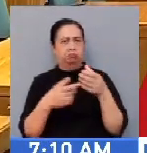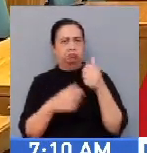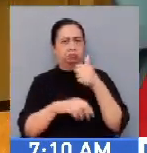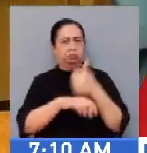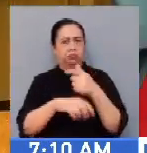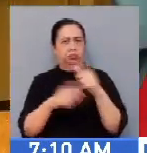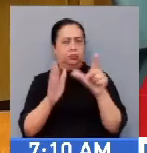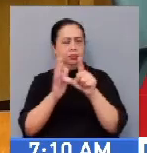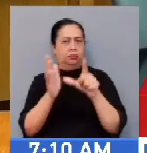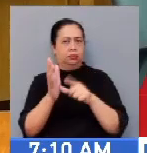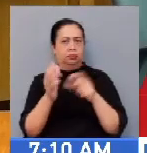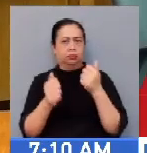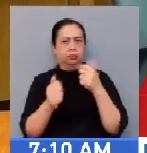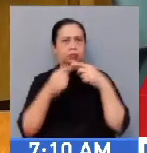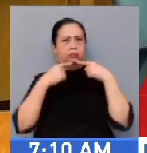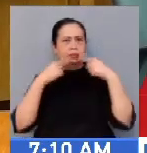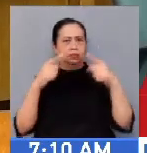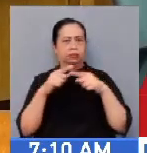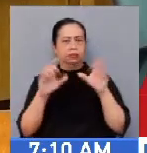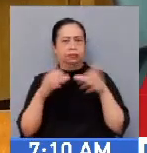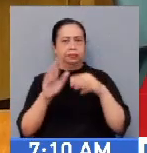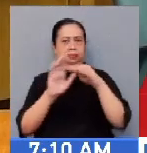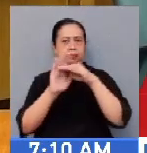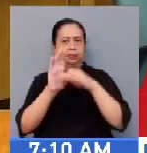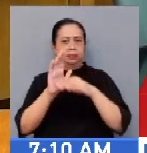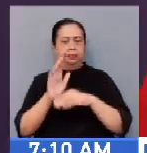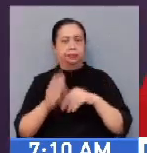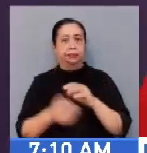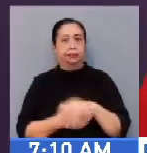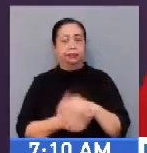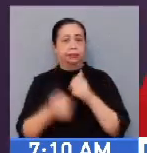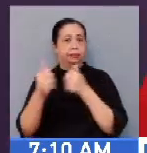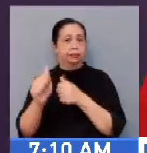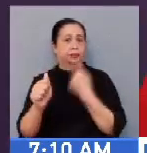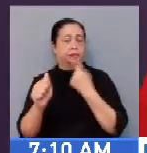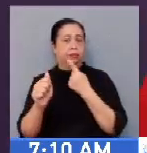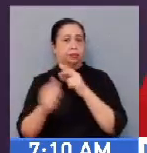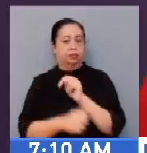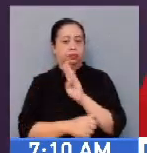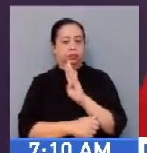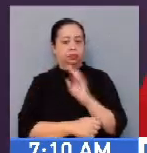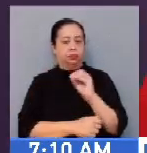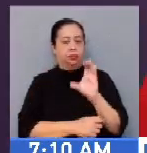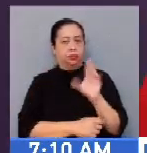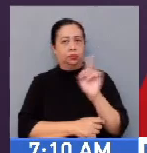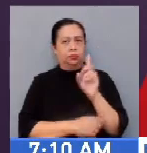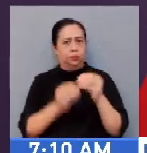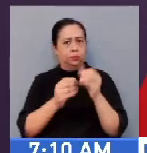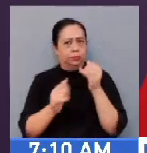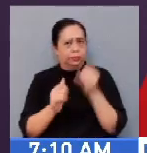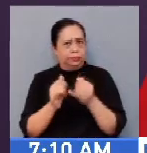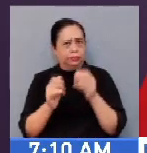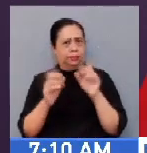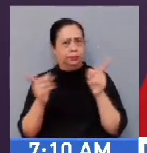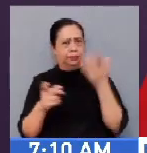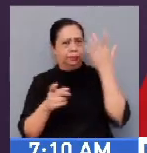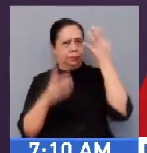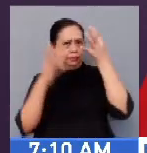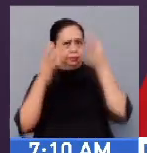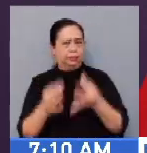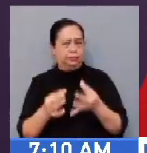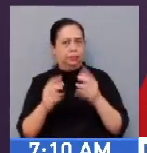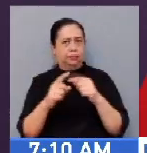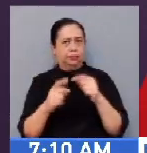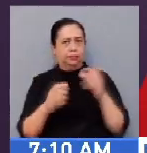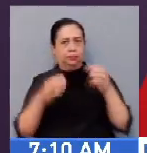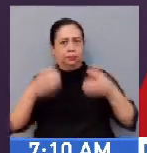party list. Ang sinusunod lang ng NBOC ay ang pinakahuling formula sa desisyon ng Korte Suprema. Kaya ang rekomendasyon